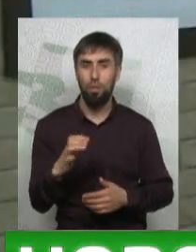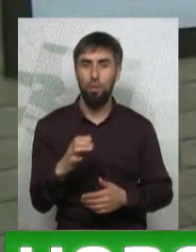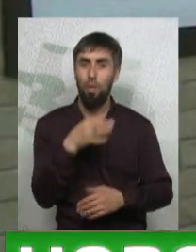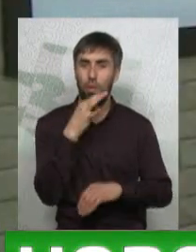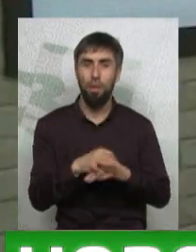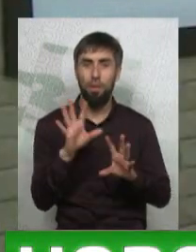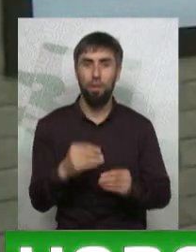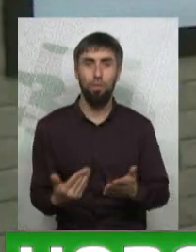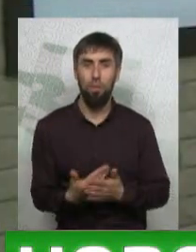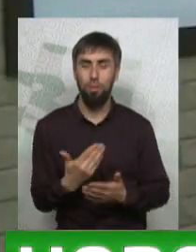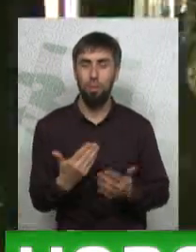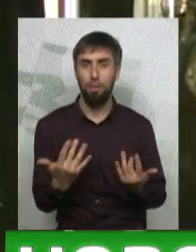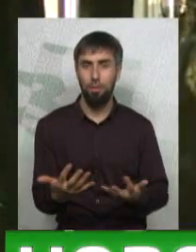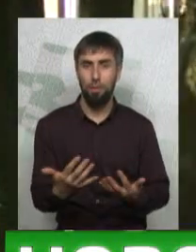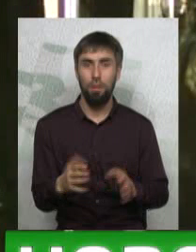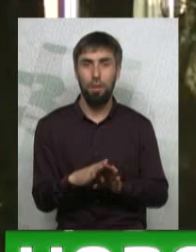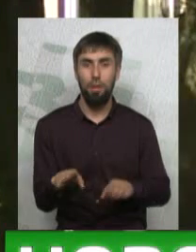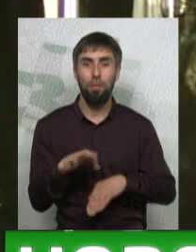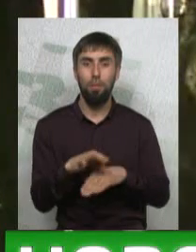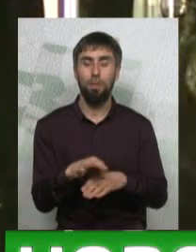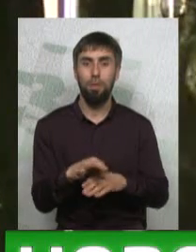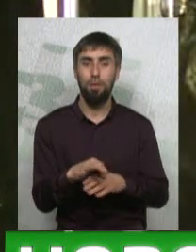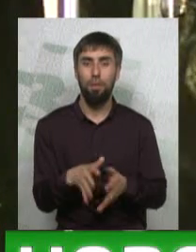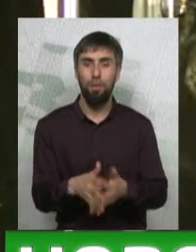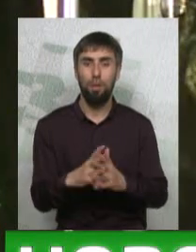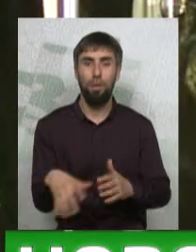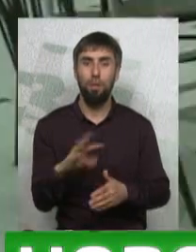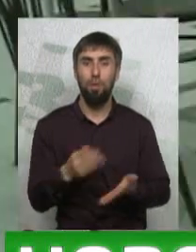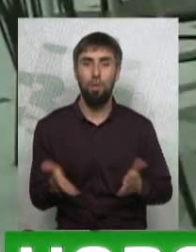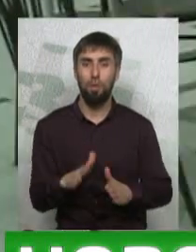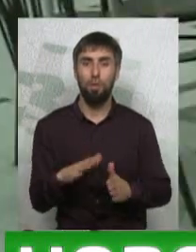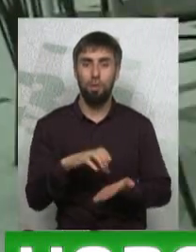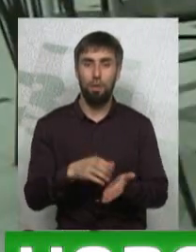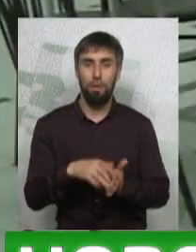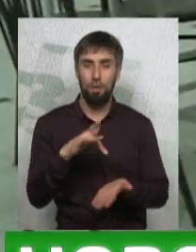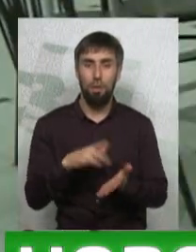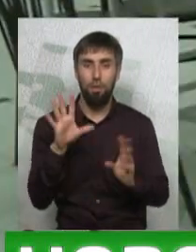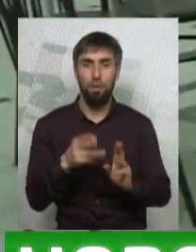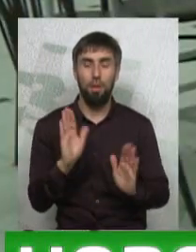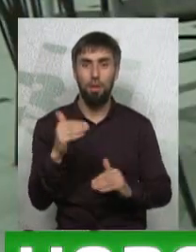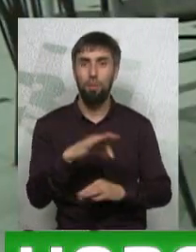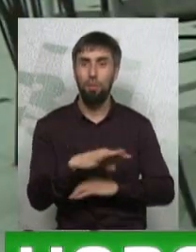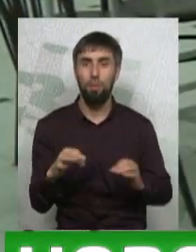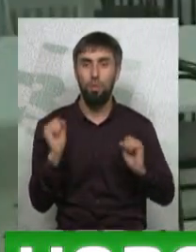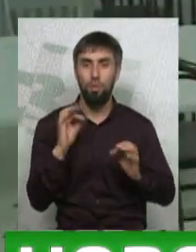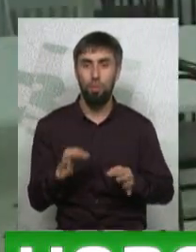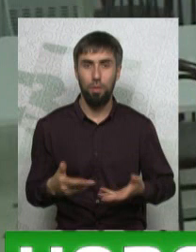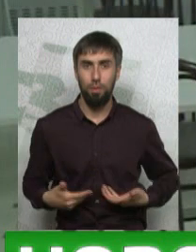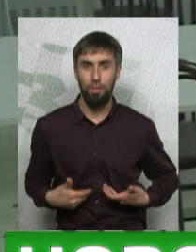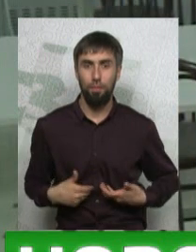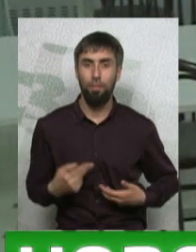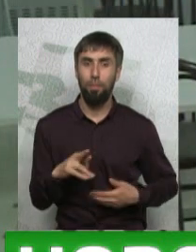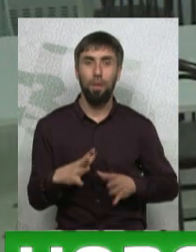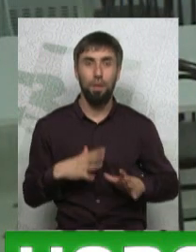отвечает всем современным стандартам. Также провели реконструкцию во всех остальных зданиях центра. Все это в рамках проекта «Спорт. Норма жизни».